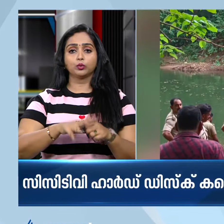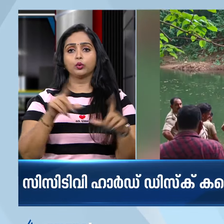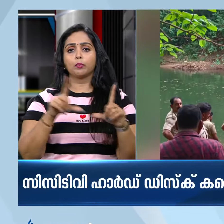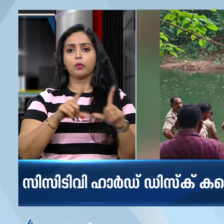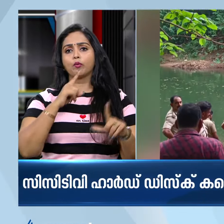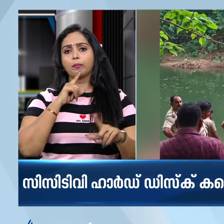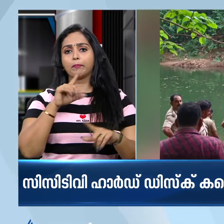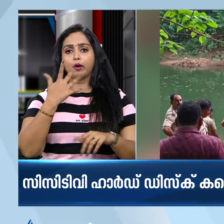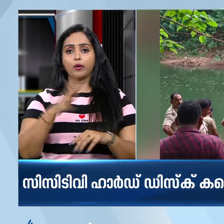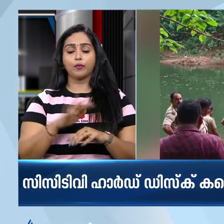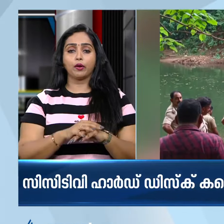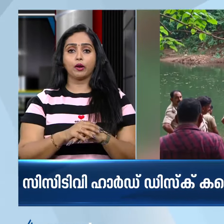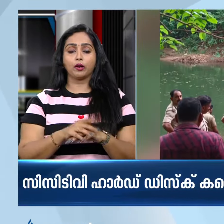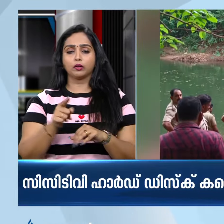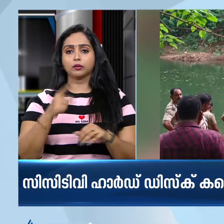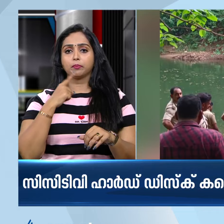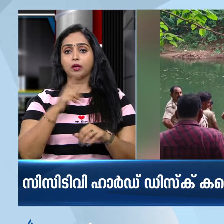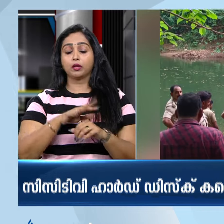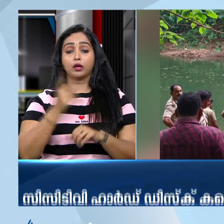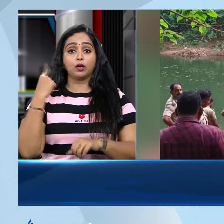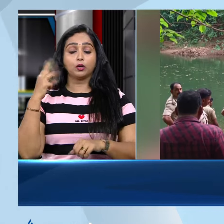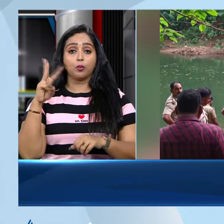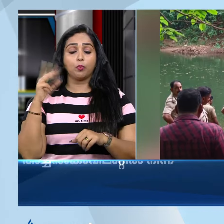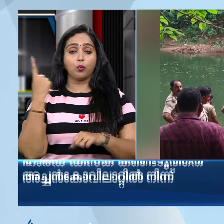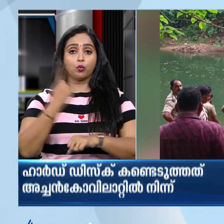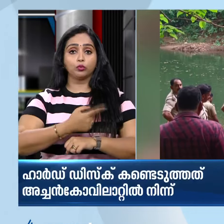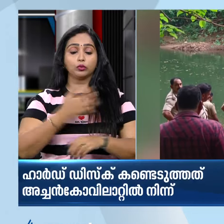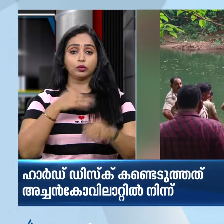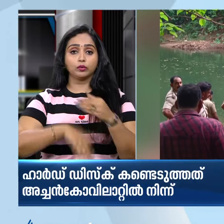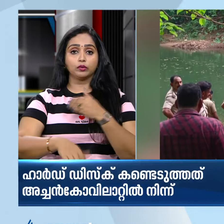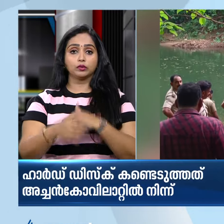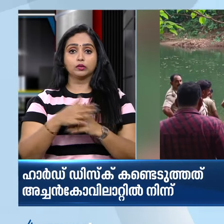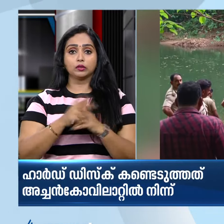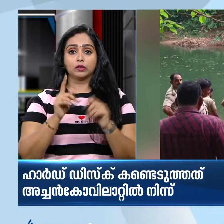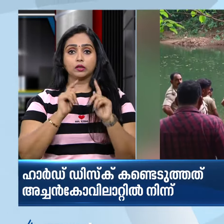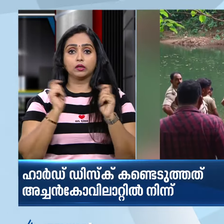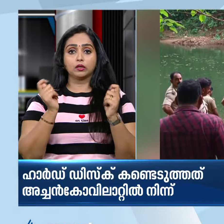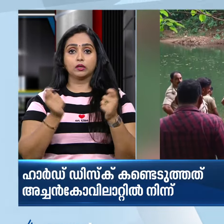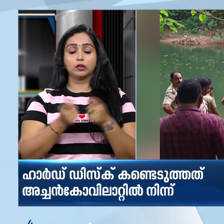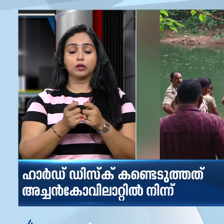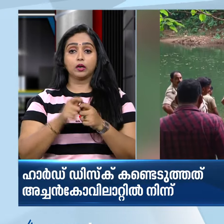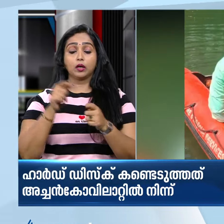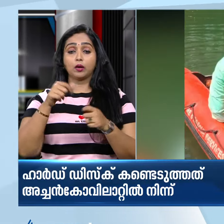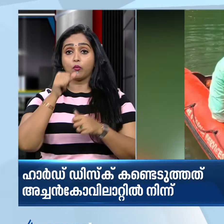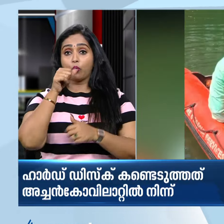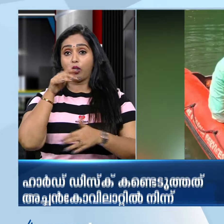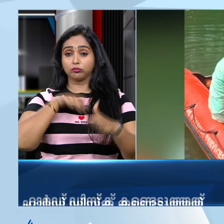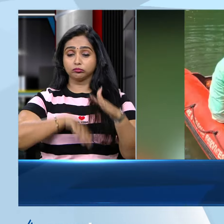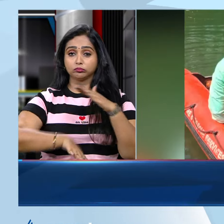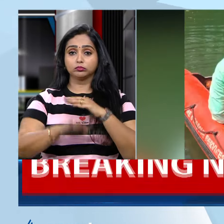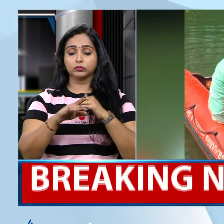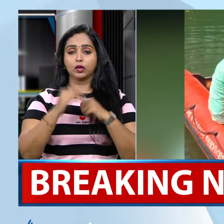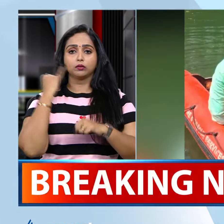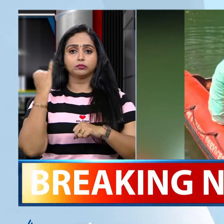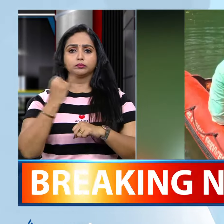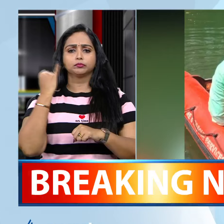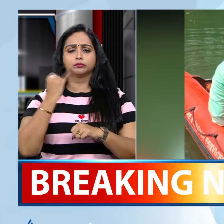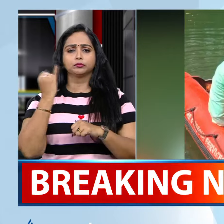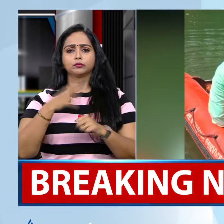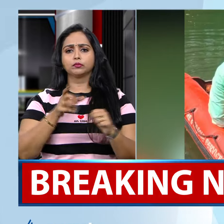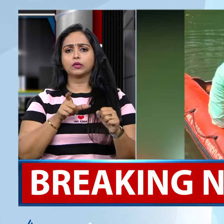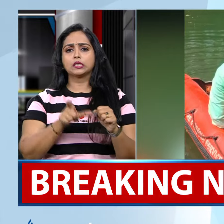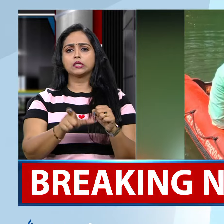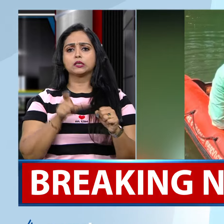കിട്ടിയിരുന്നു. ആ ഒരു വിവരത്തിന്റെ അടിസ്ഥാനത്തിൽ കഴിഞ്ഞ 3 ദിവസമായി ഡിവൈഎസ്പി സംഘവും സ്കൂബ വിദഗ്ധരെ അടക്കം നടത്തി ഈ അച്ചങ്കോലാറിന്റെ പല ഭാഗത്തായി